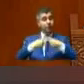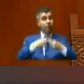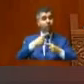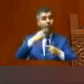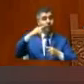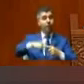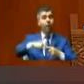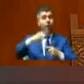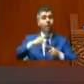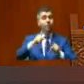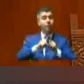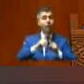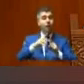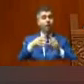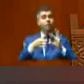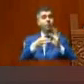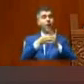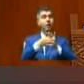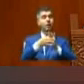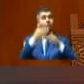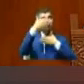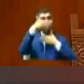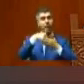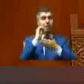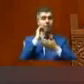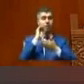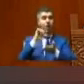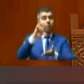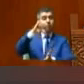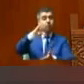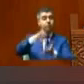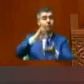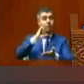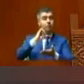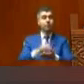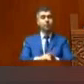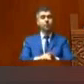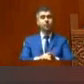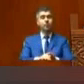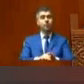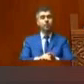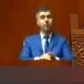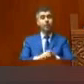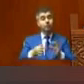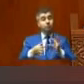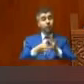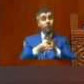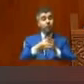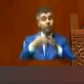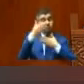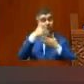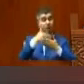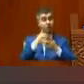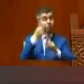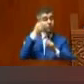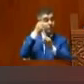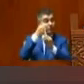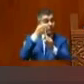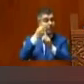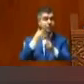هو من صلاحيات البنك المركزي. ويمكن نقول لكم أنه في هذا المجال البنك المركزي يقوم بمجهودات